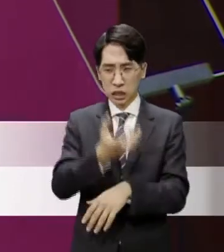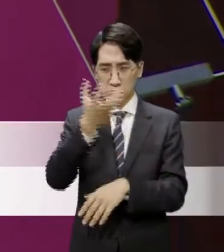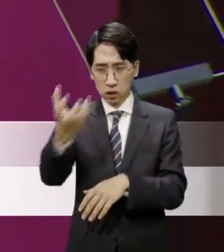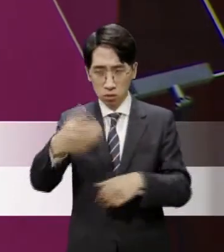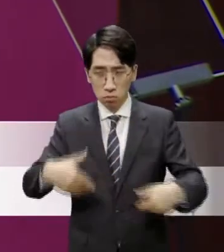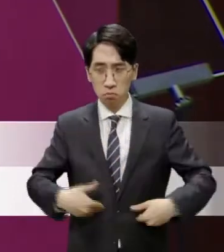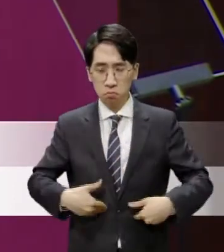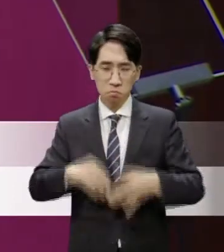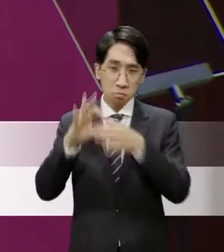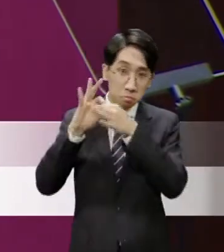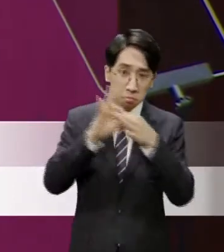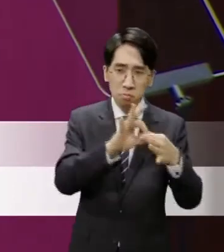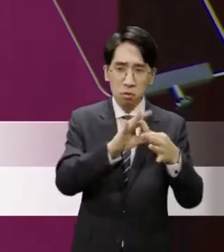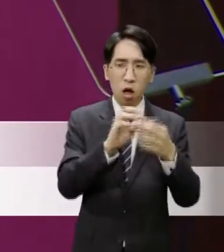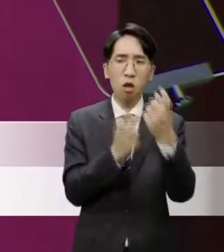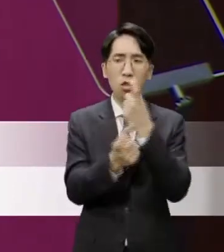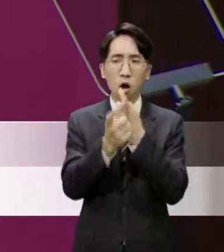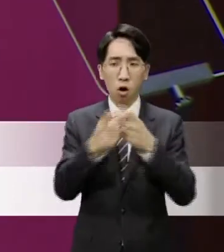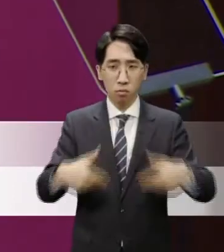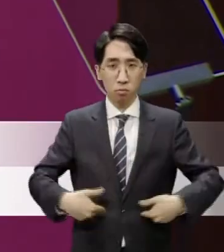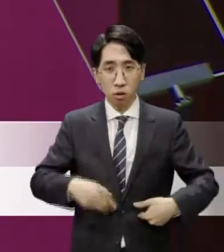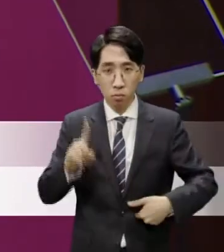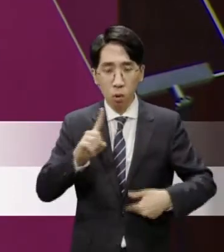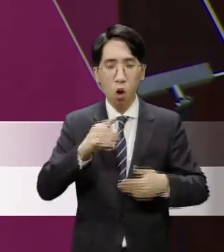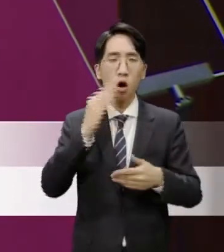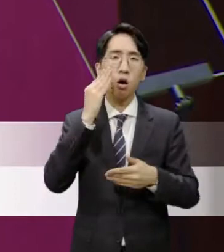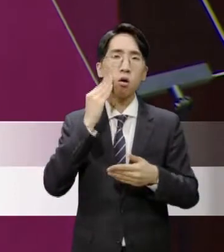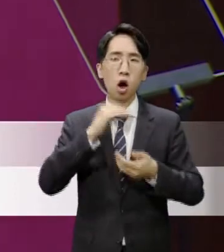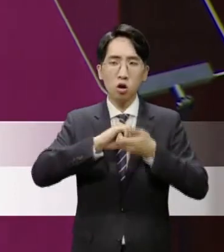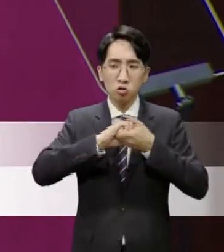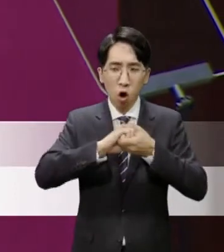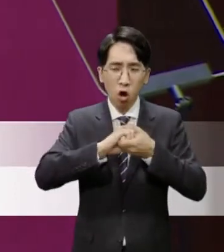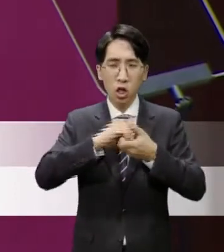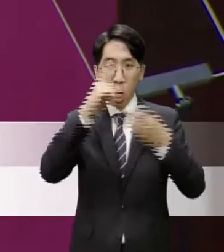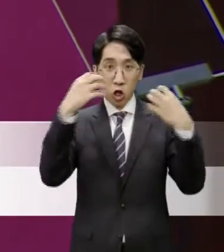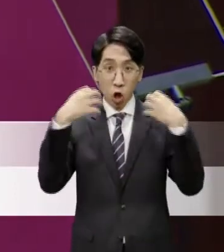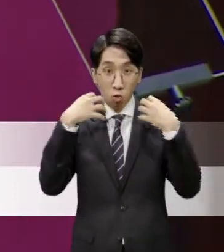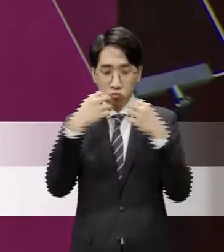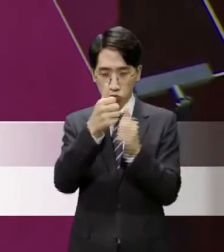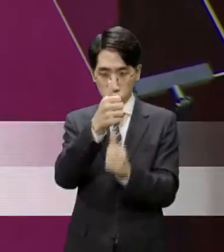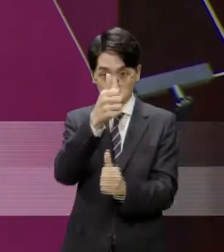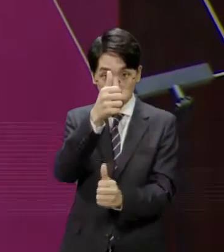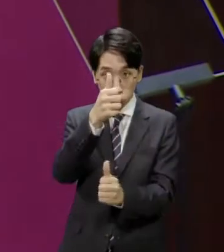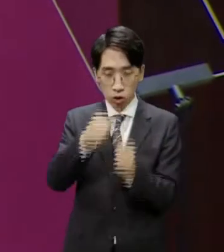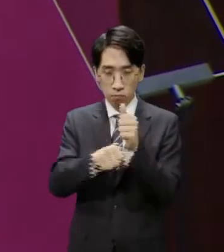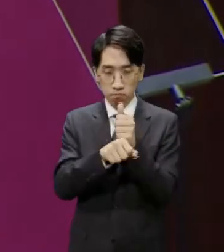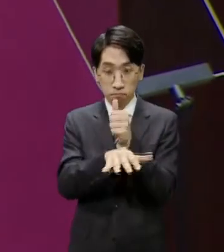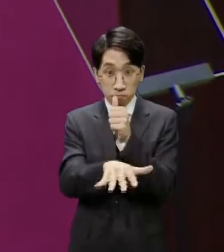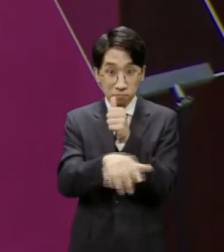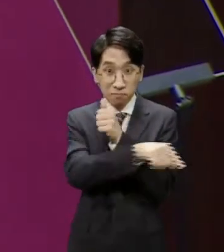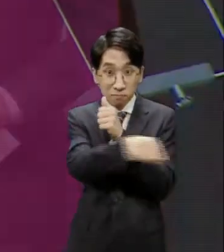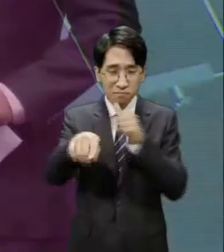테스트 극적인 문의를 통해 청와대와 철 붙여도 모두 이전해야 합니다